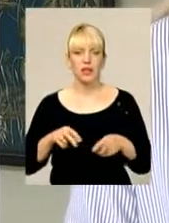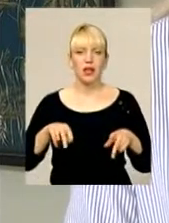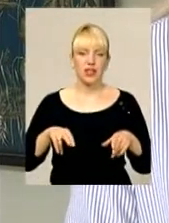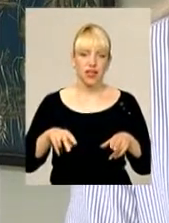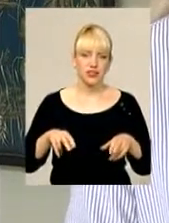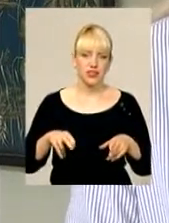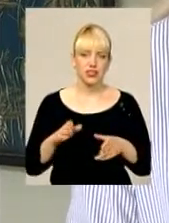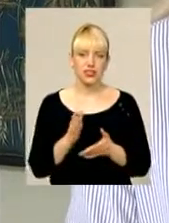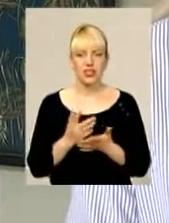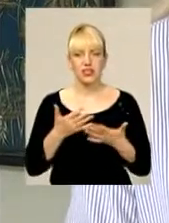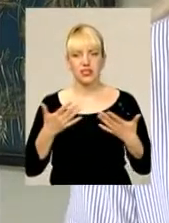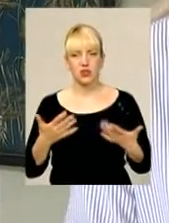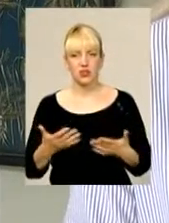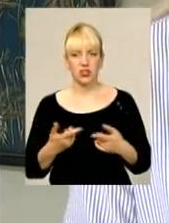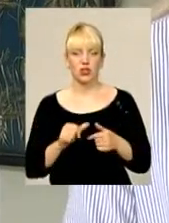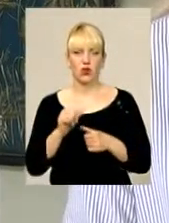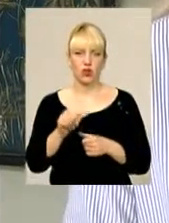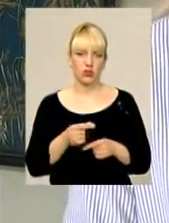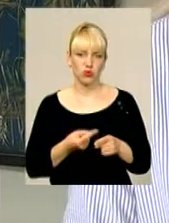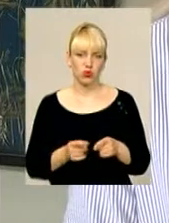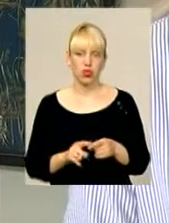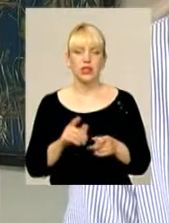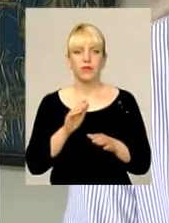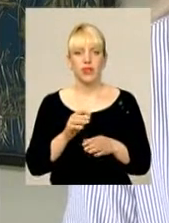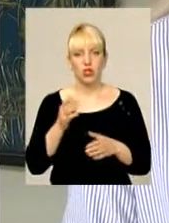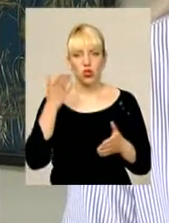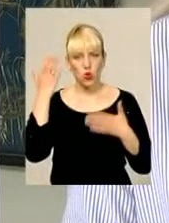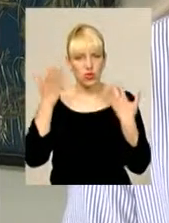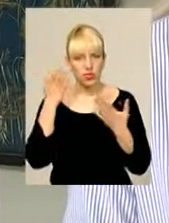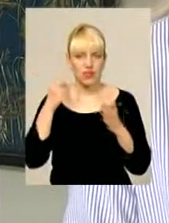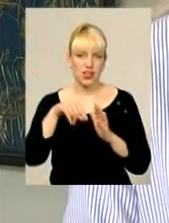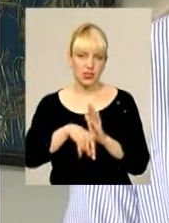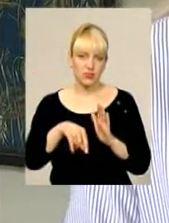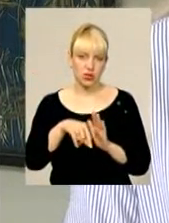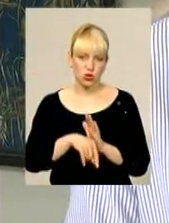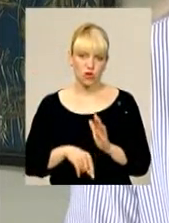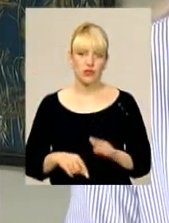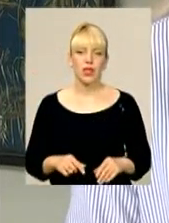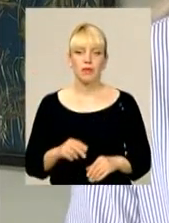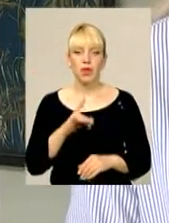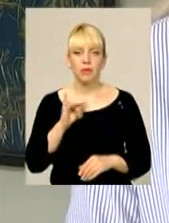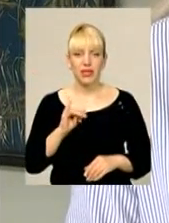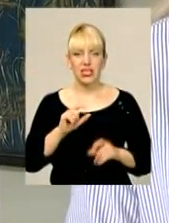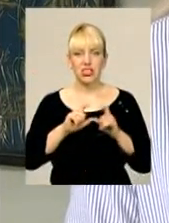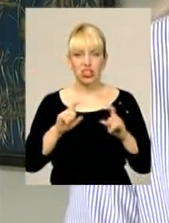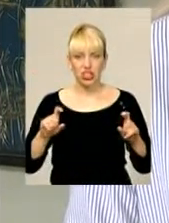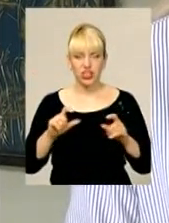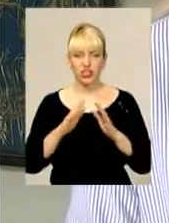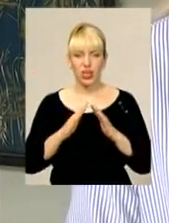брейк-данс, танці різноманітні, окрім того. Тобто дозвілля досить змістовне. Пришкільні